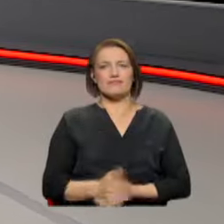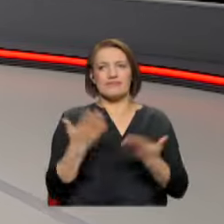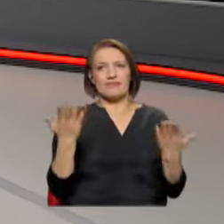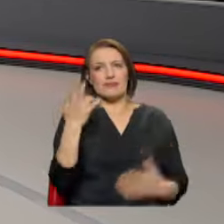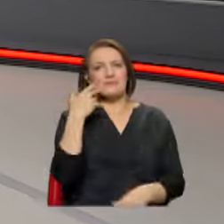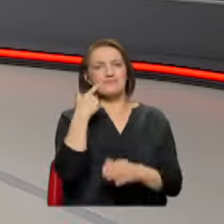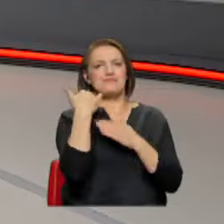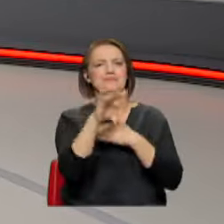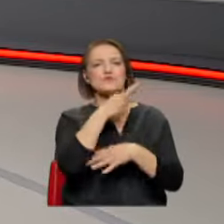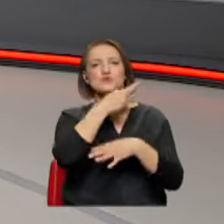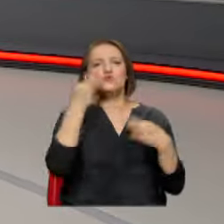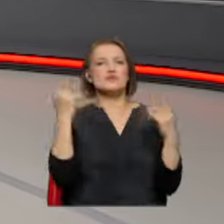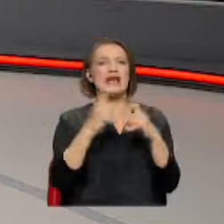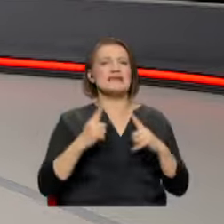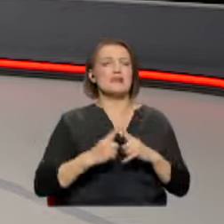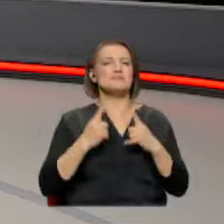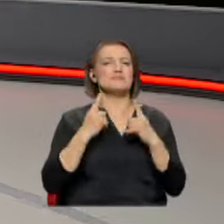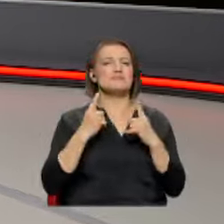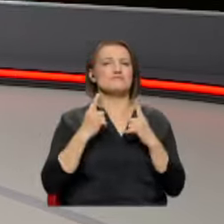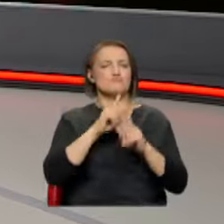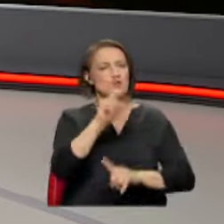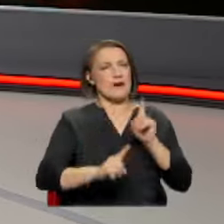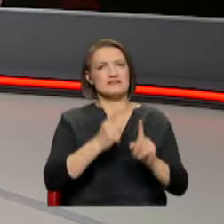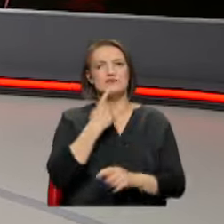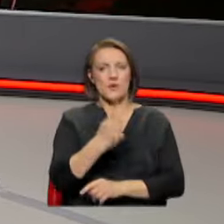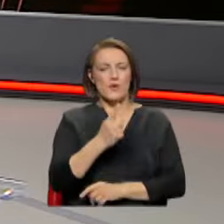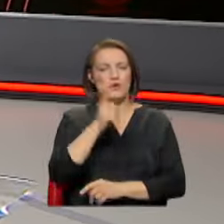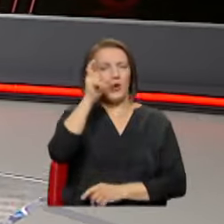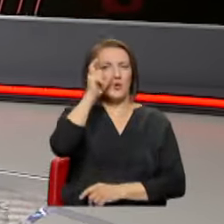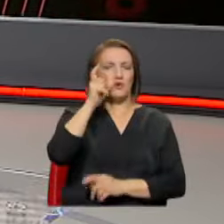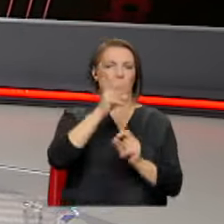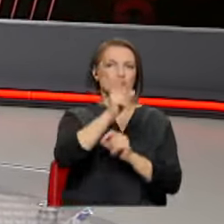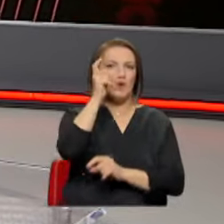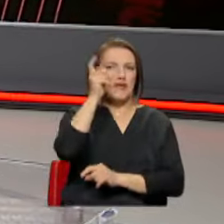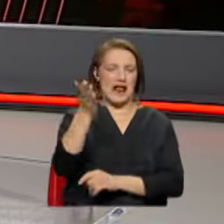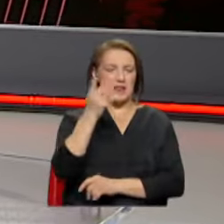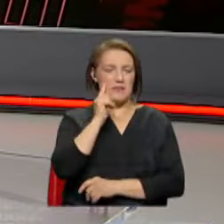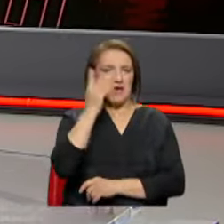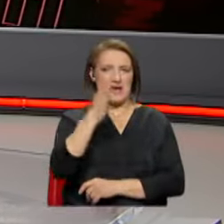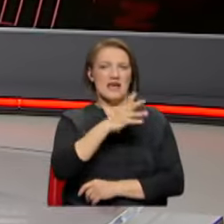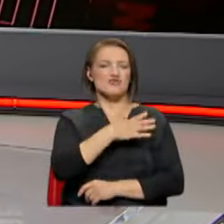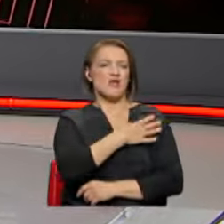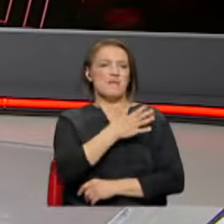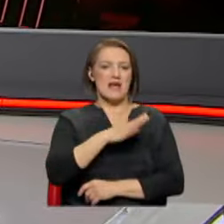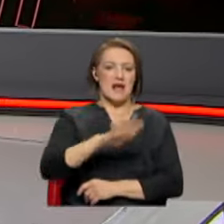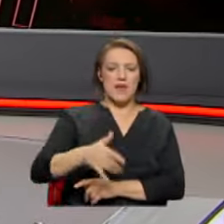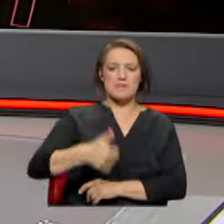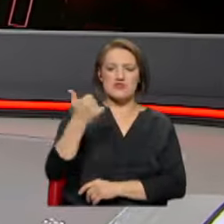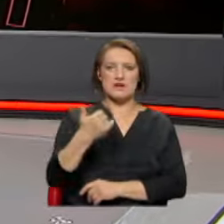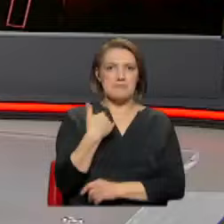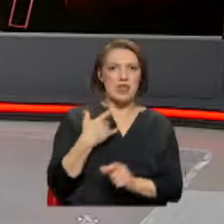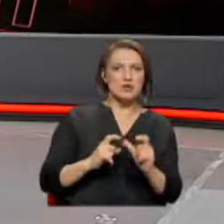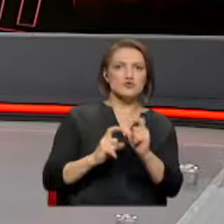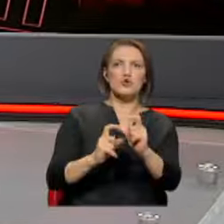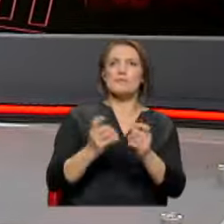Efendim milletin huzurunda hesaplaşırız diyor Özgür Bey. Cumhuriyet Halk Partisi Genel Başkanı Özgür Özel. Ben de